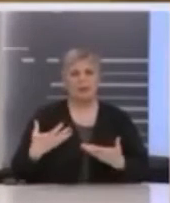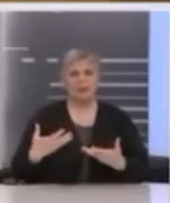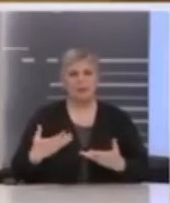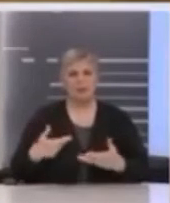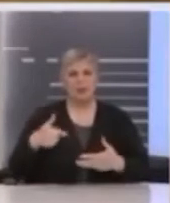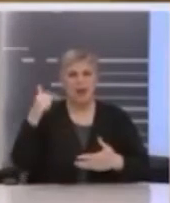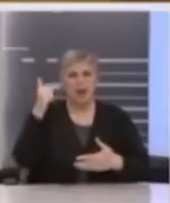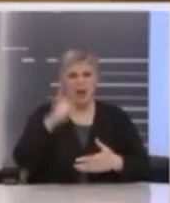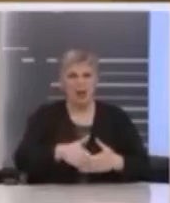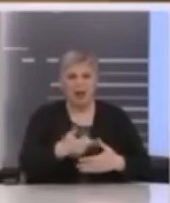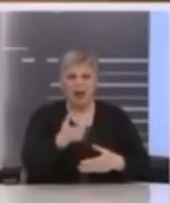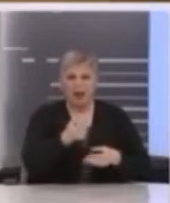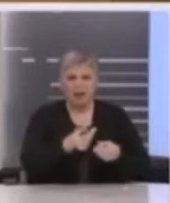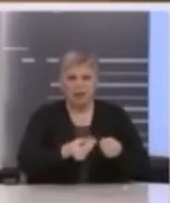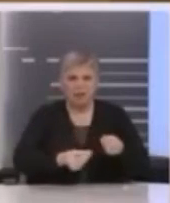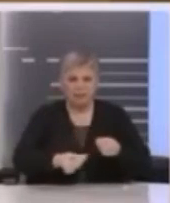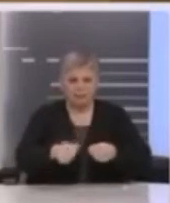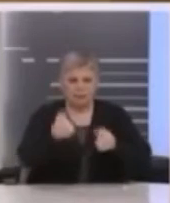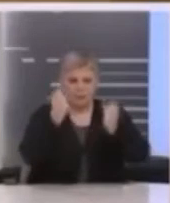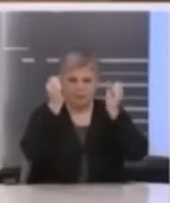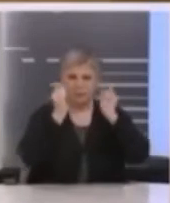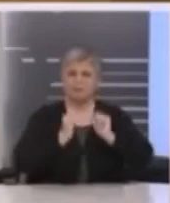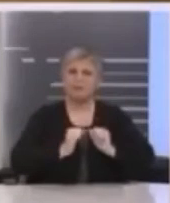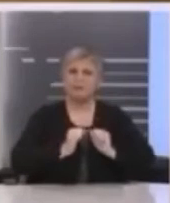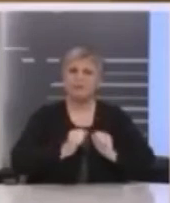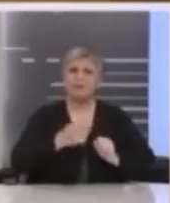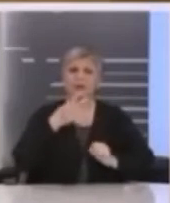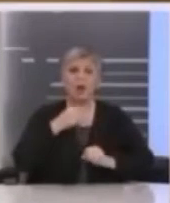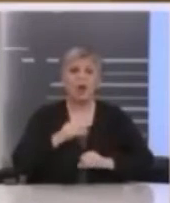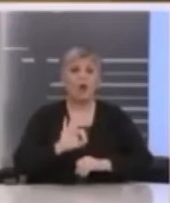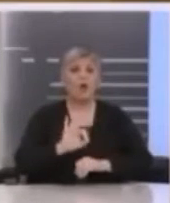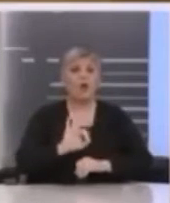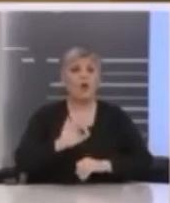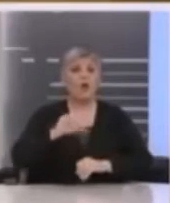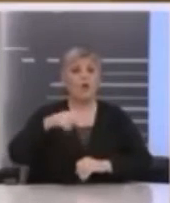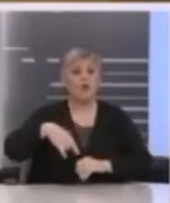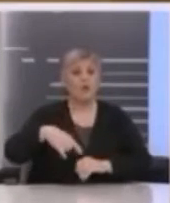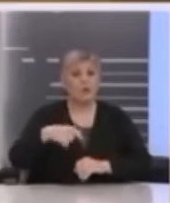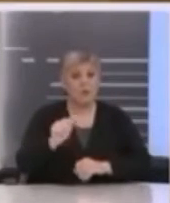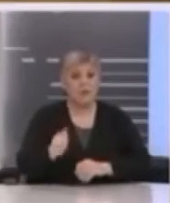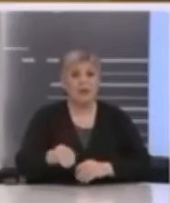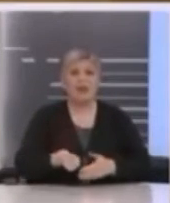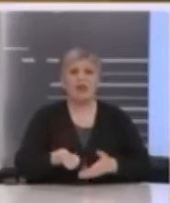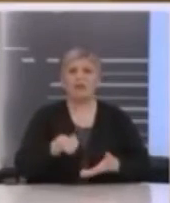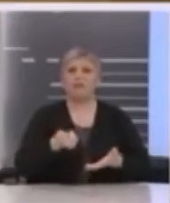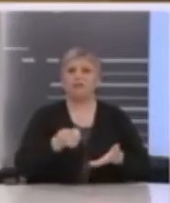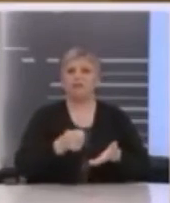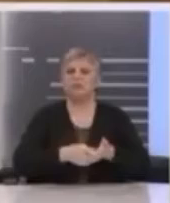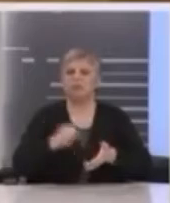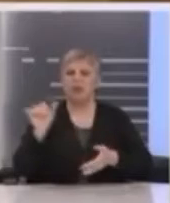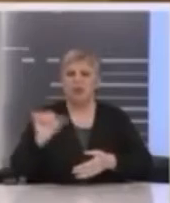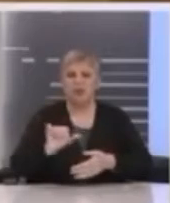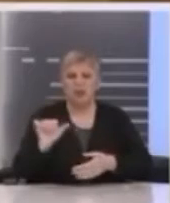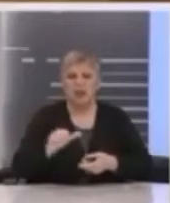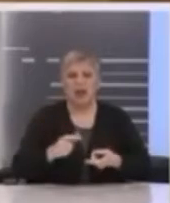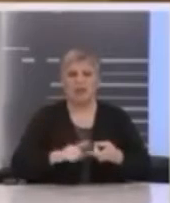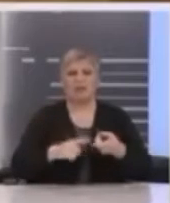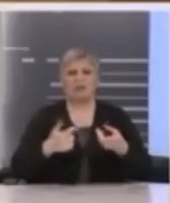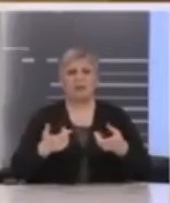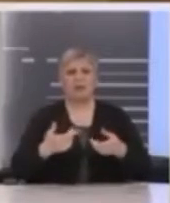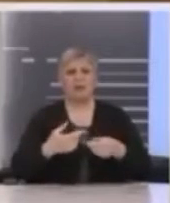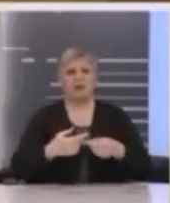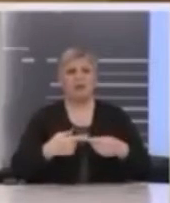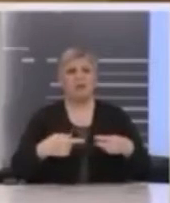λόγω της αύξησης των εμέσων φόρων, γιατί πληρώνουν ΦΠΑ και ειδικό φόρο κατανάλωσης για τα καύσιμα, πληρώνουν τις